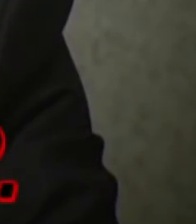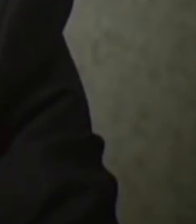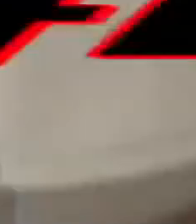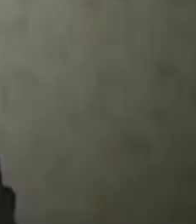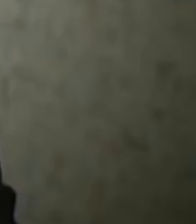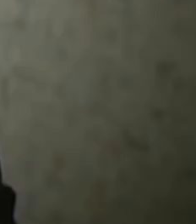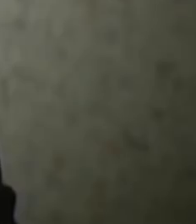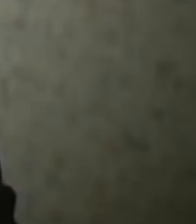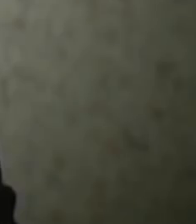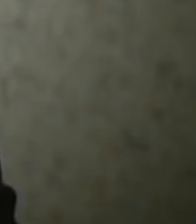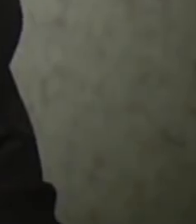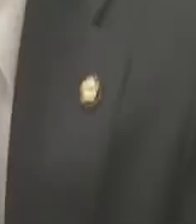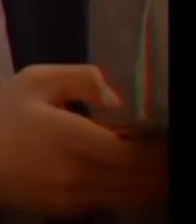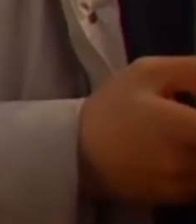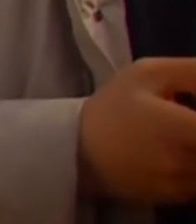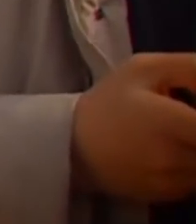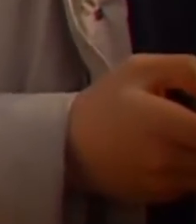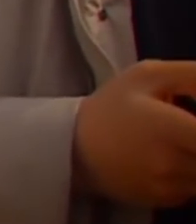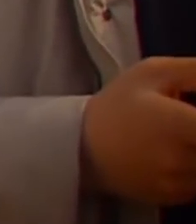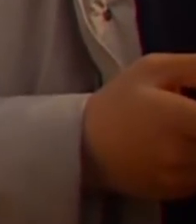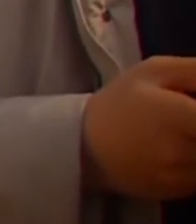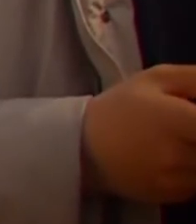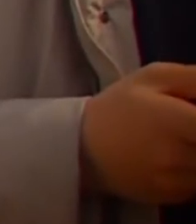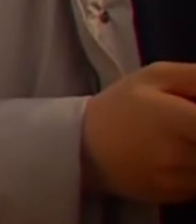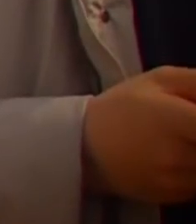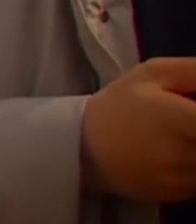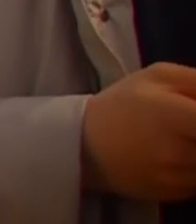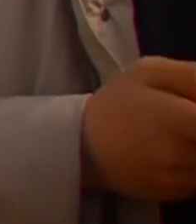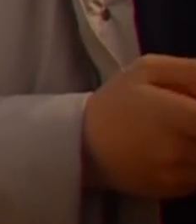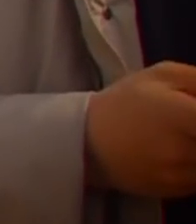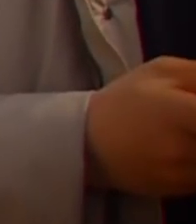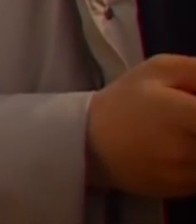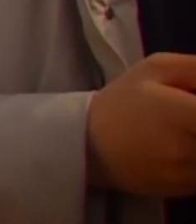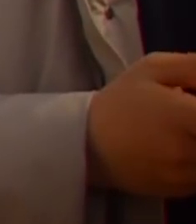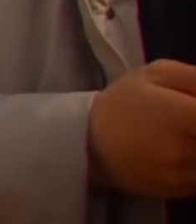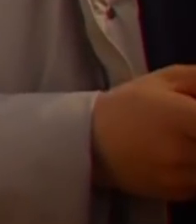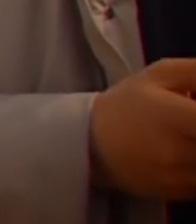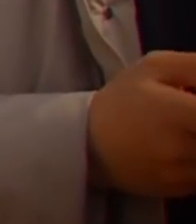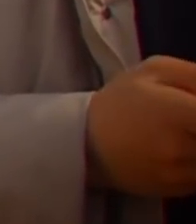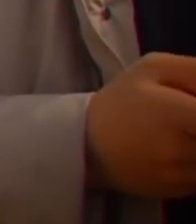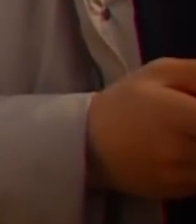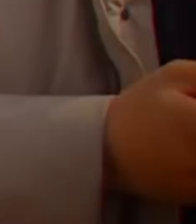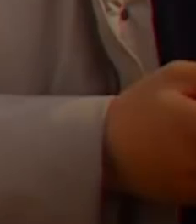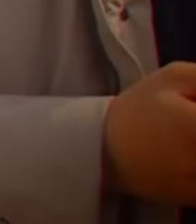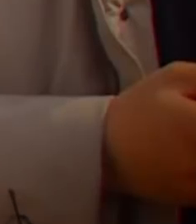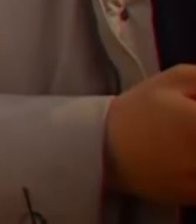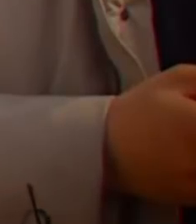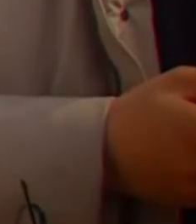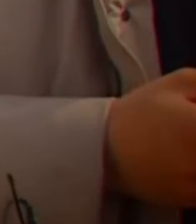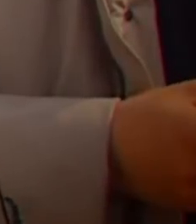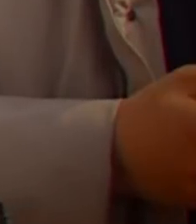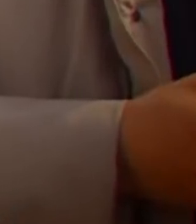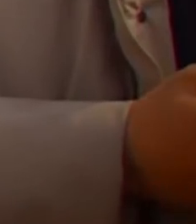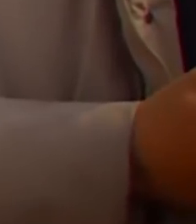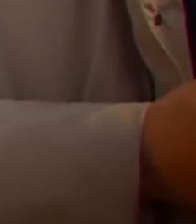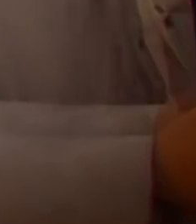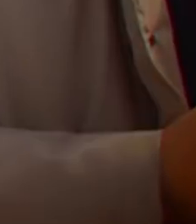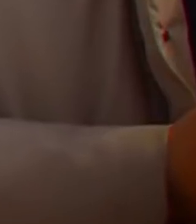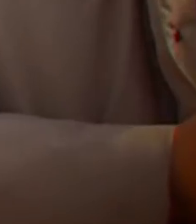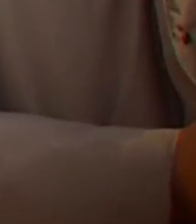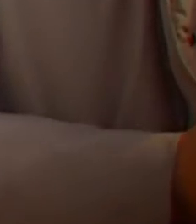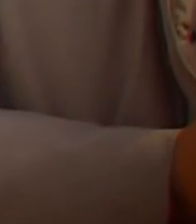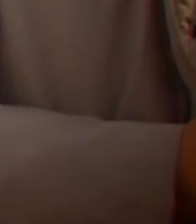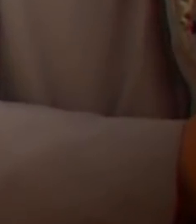거구요 허비가 아니고 저는 어떤 세븐의 내용도 뜯지 를 못 했고 제가 요구했던 것은